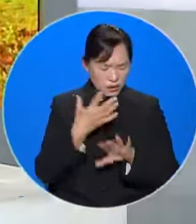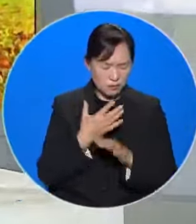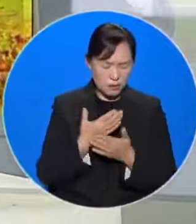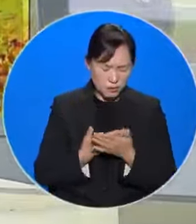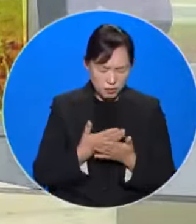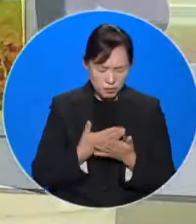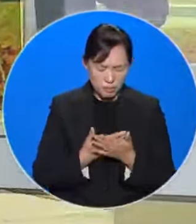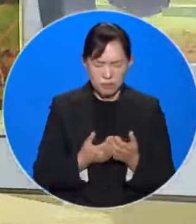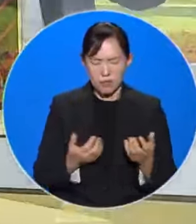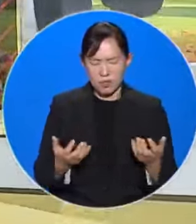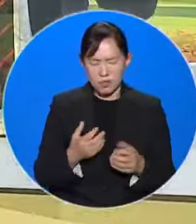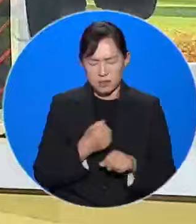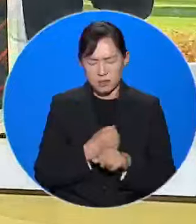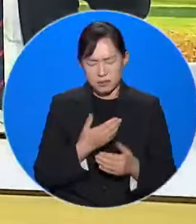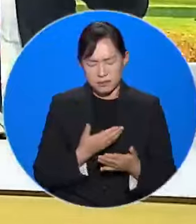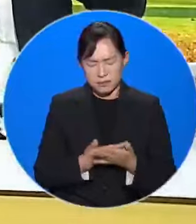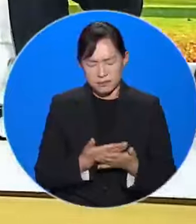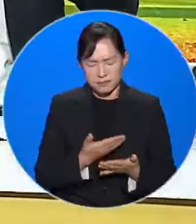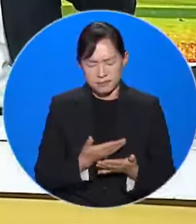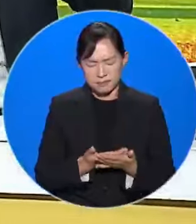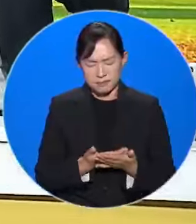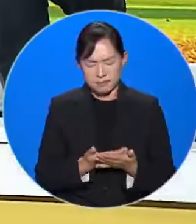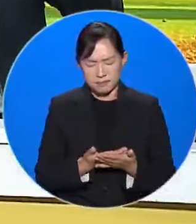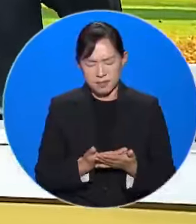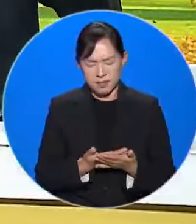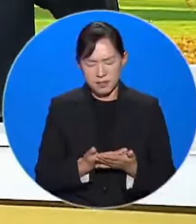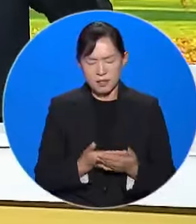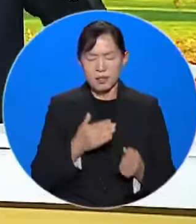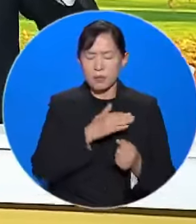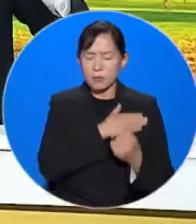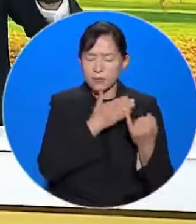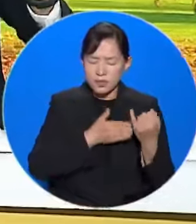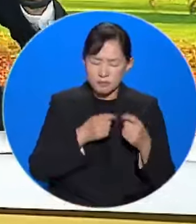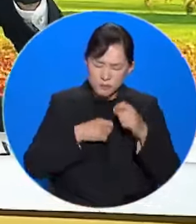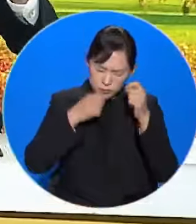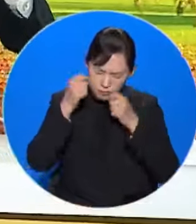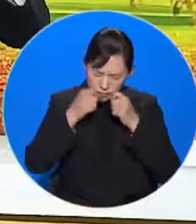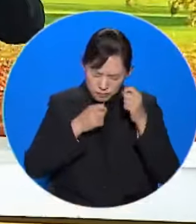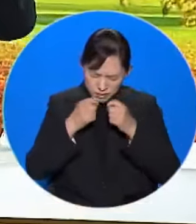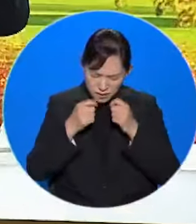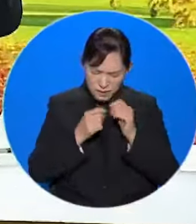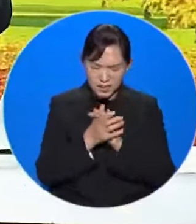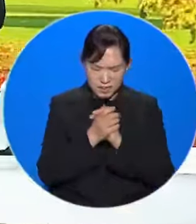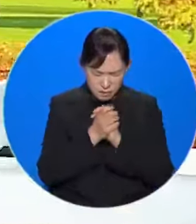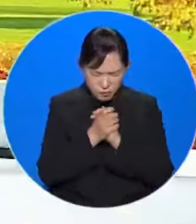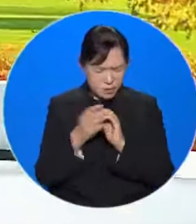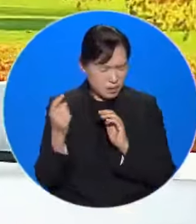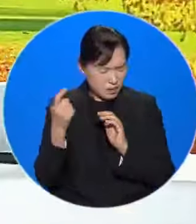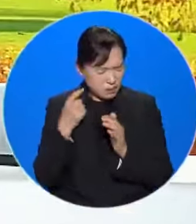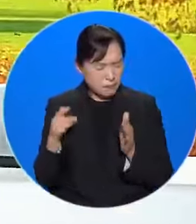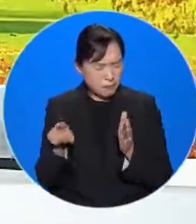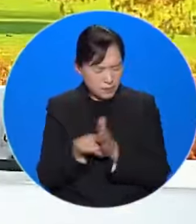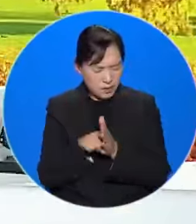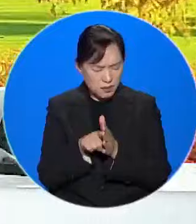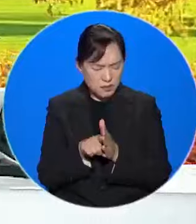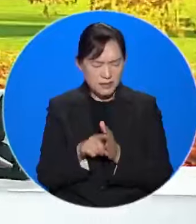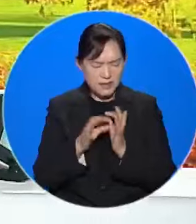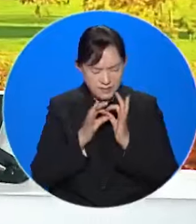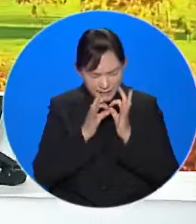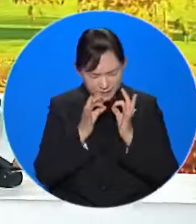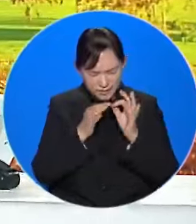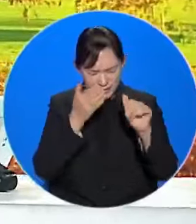주시고 역사하여 주시옵소서. 우리 권사님의 눈물로 호소하는 기도를 주님 들으실 줄 믿습니다.